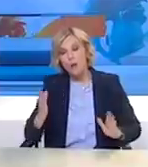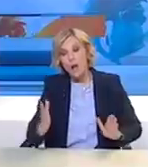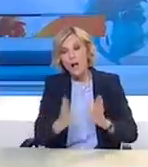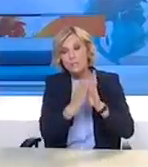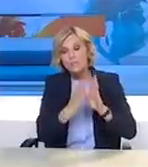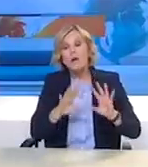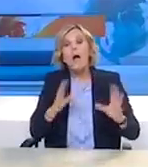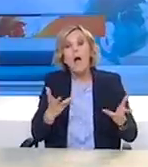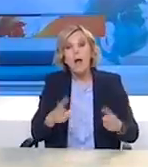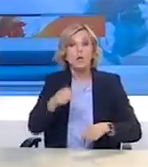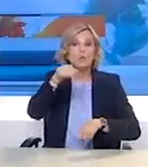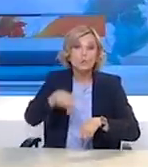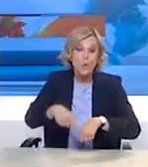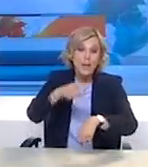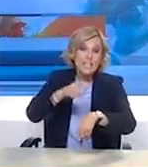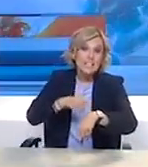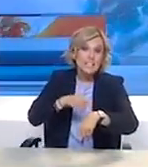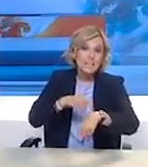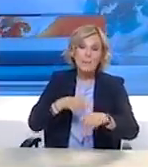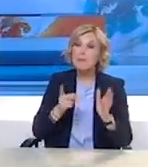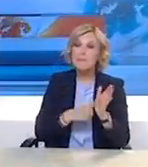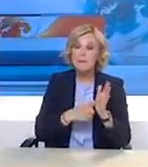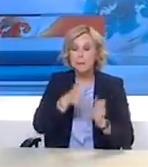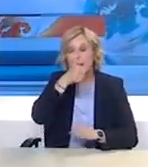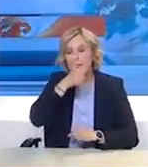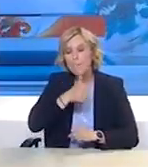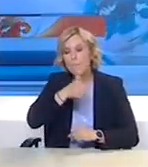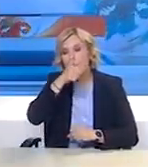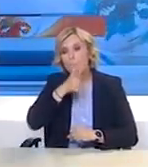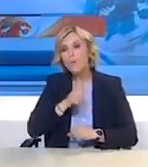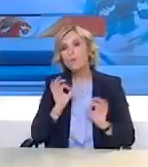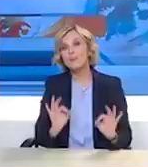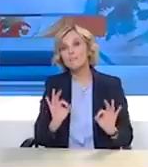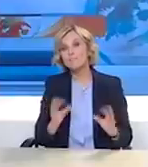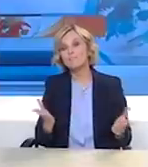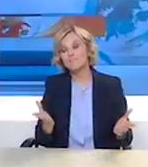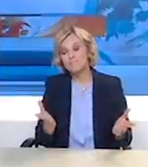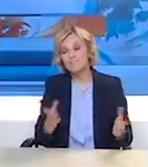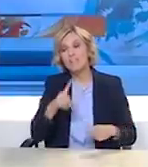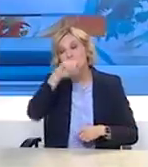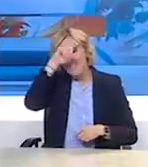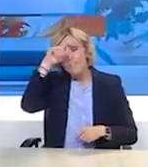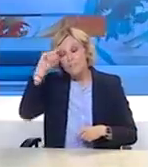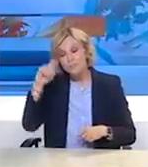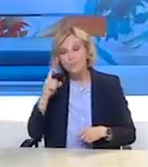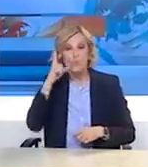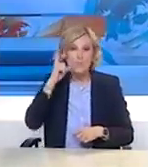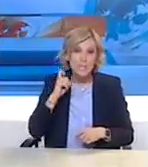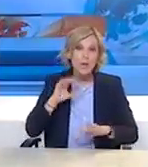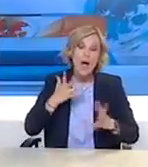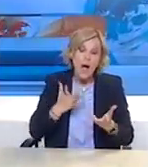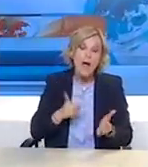είναι, όπως είπα και πριν, τώρα η ώρα που πρέπει να δείξουμε την υπομονή που χρειάζεται. Είναι αυτή η φάση που